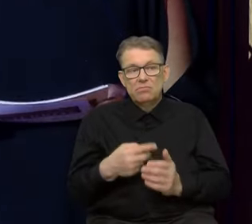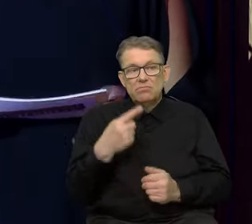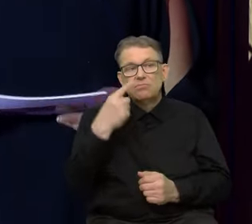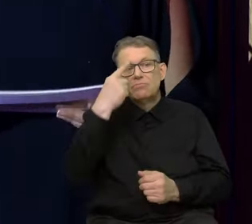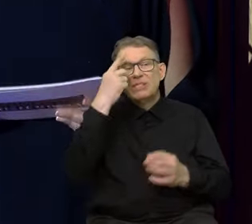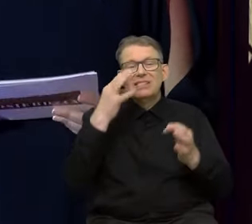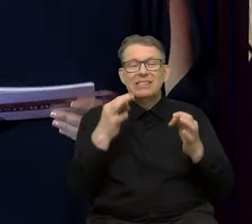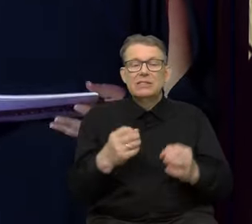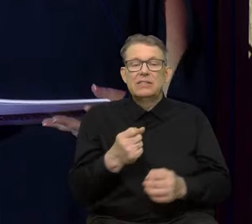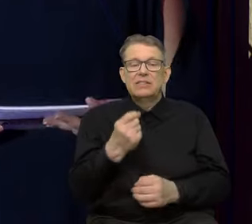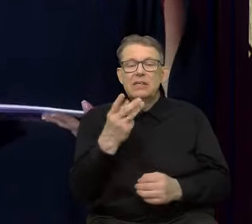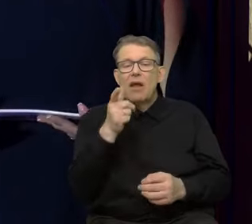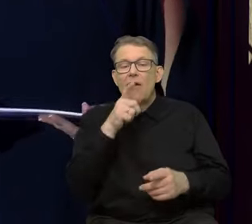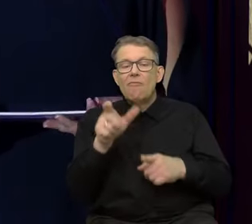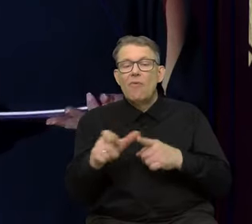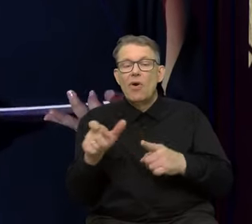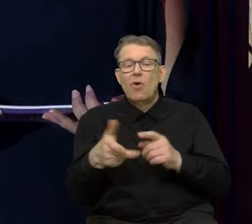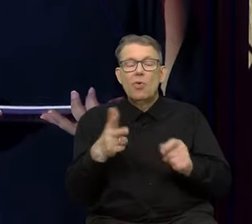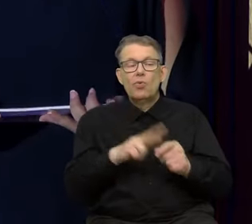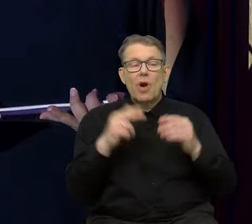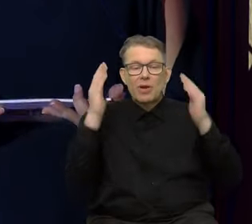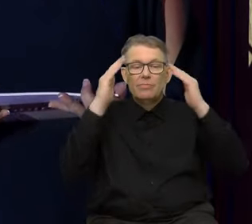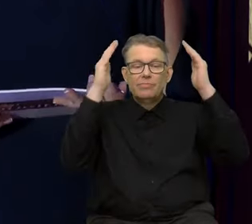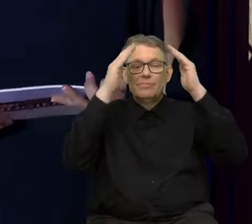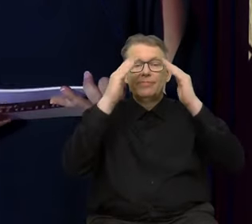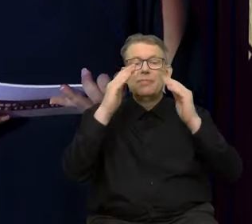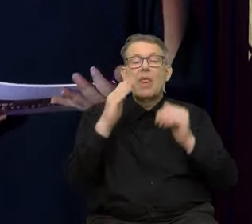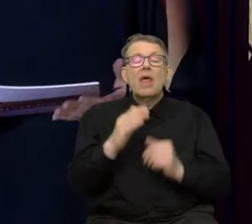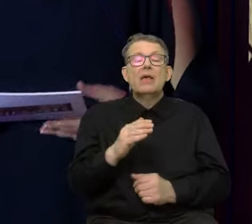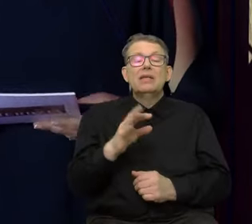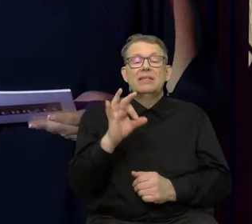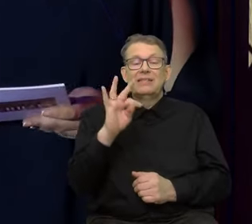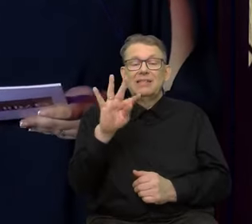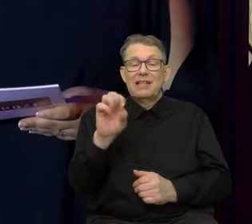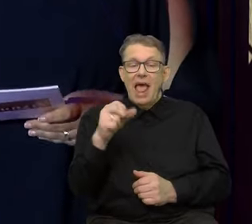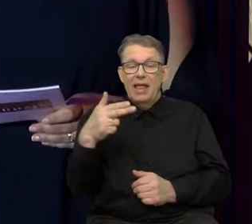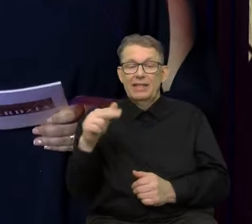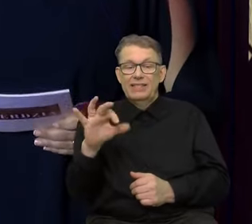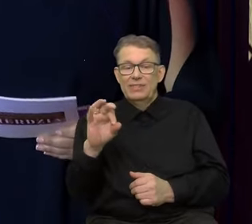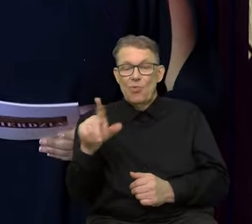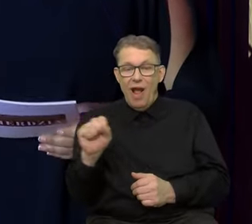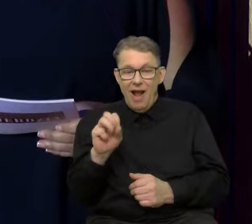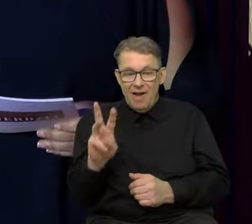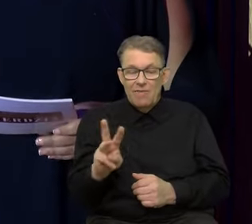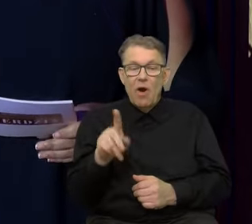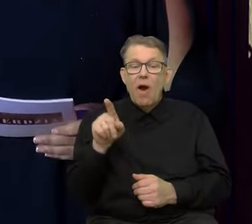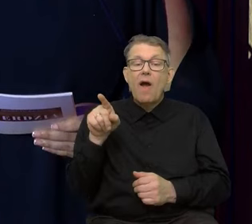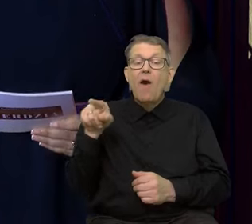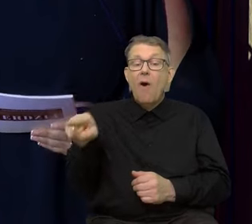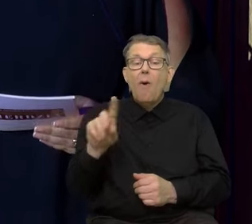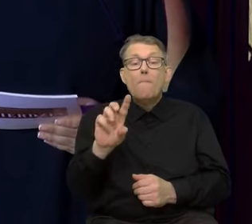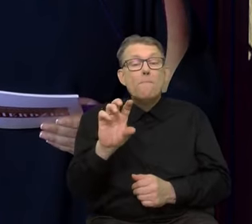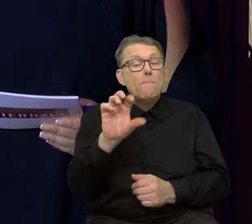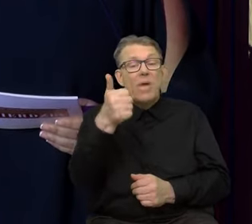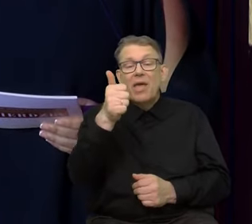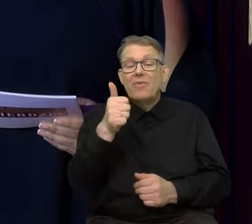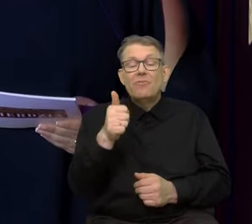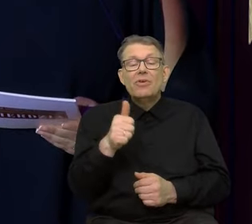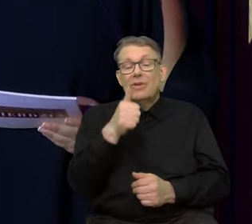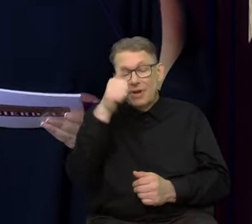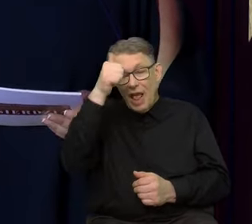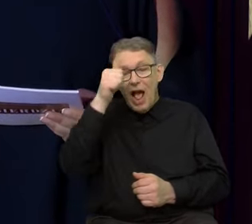Przypomnijmy dziś kilka wypowiedzi arcybiskupa Stanisława. To on jako pierwszy nazwał Białystok